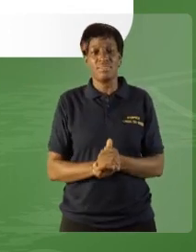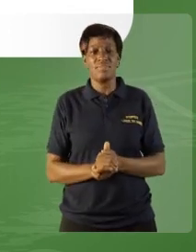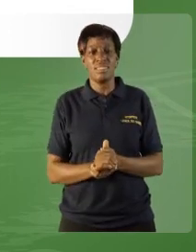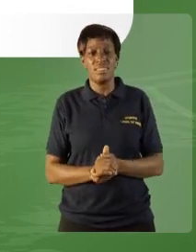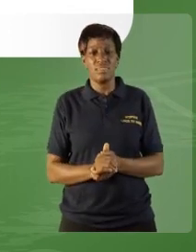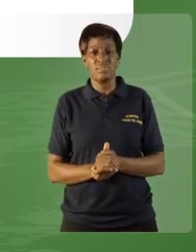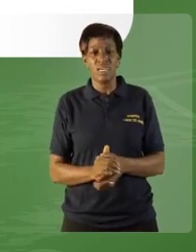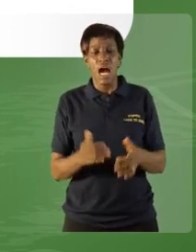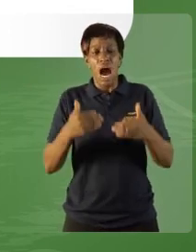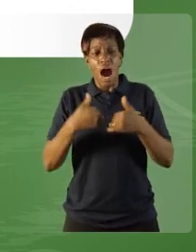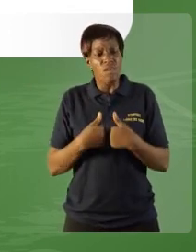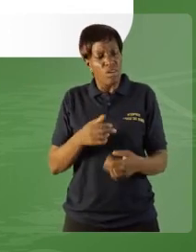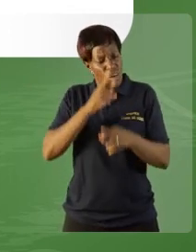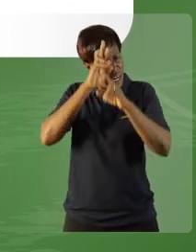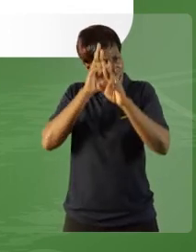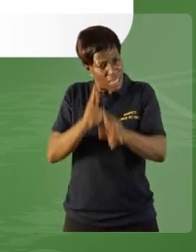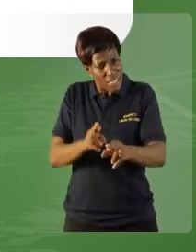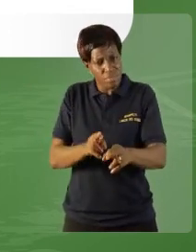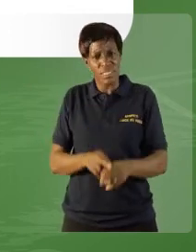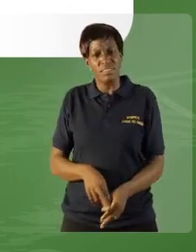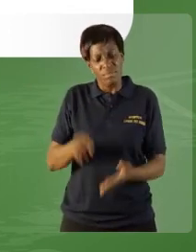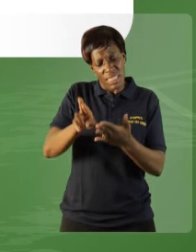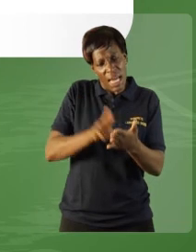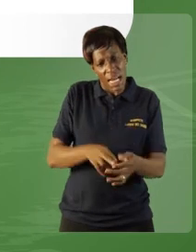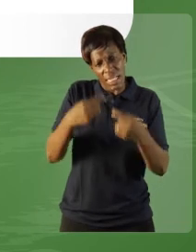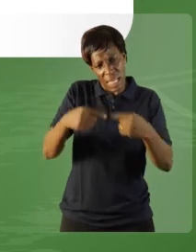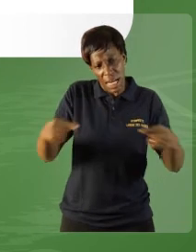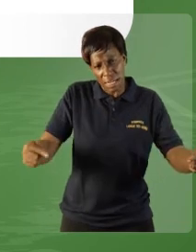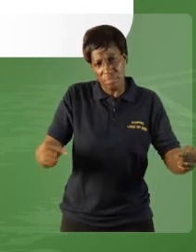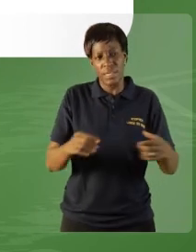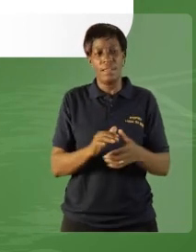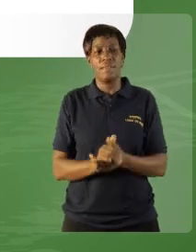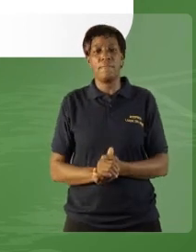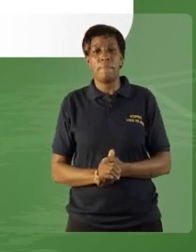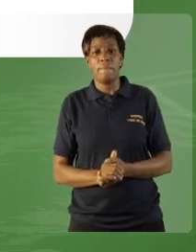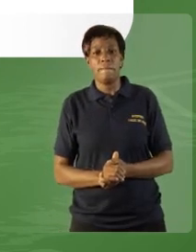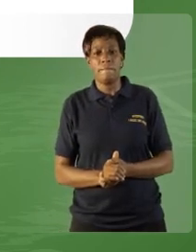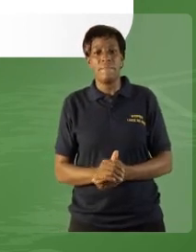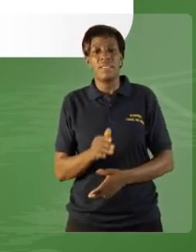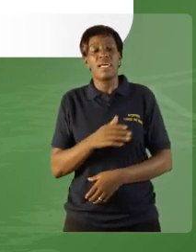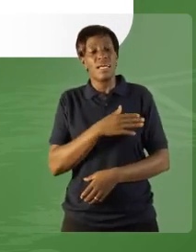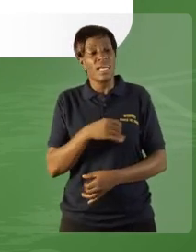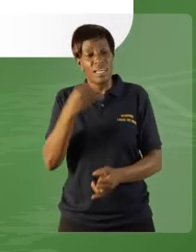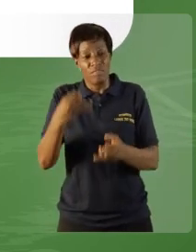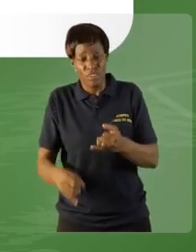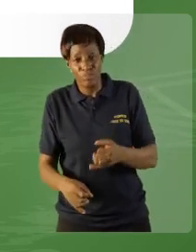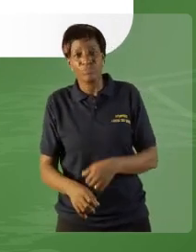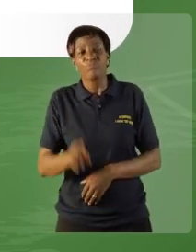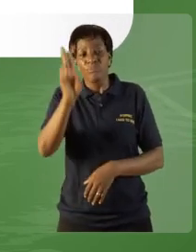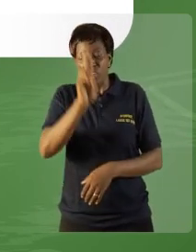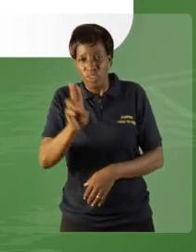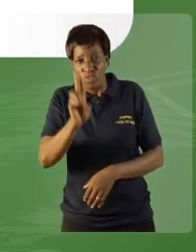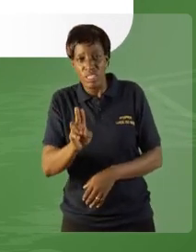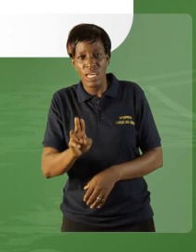Ensuite, nous avons le respect des règles de la grammaire et de la syntaxe. Enfin, nous avons un